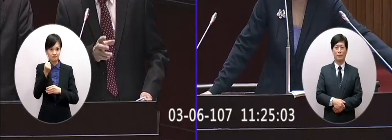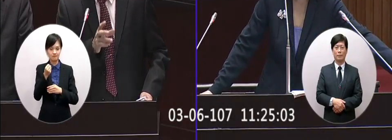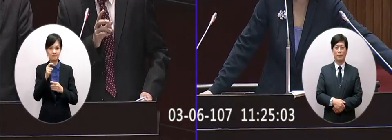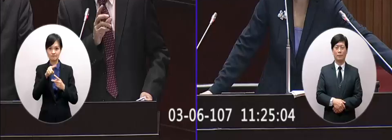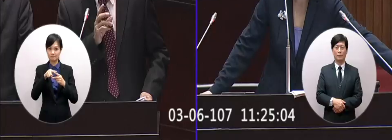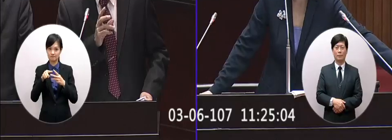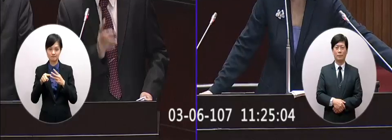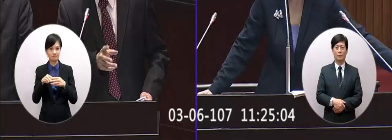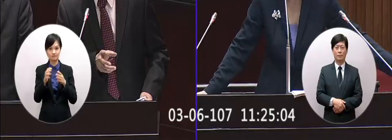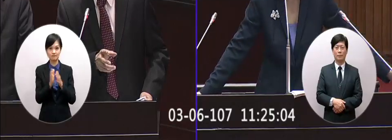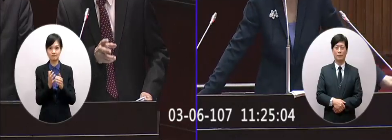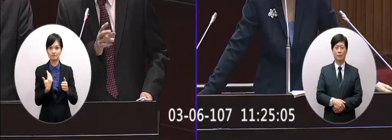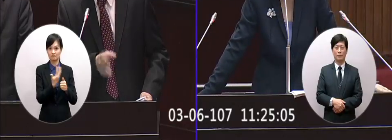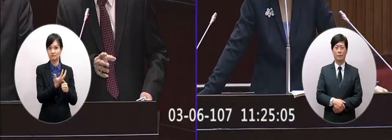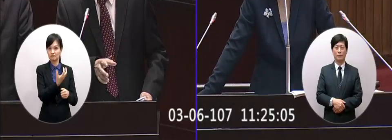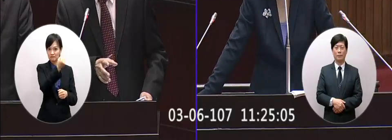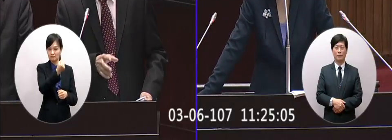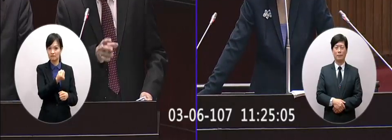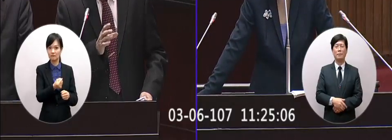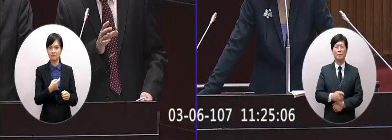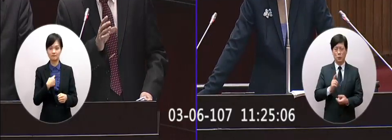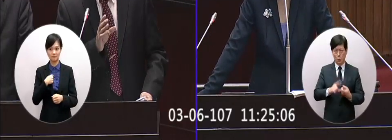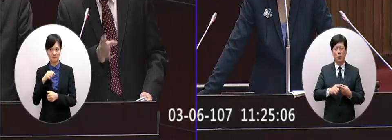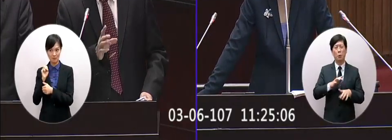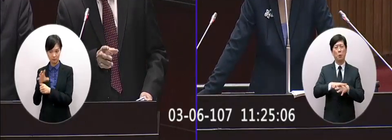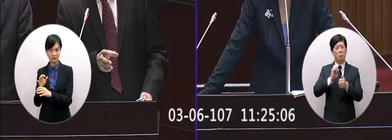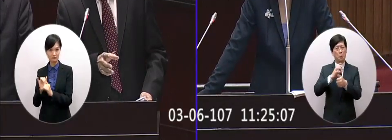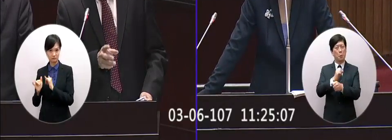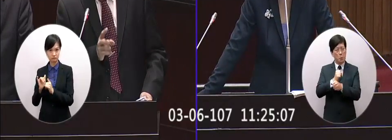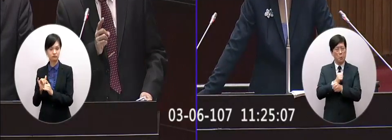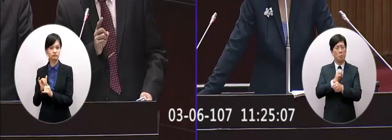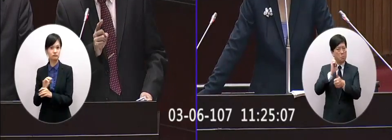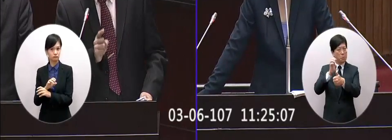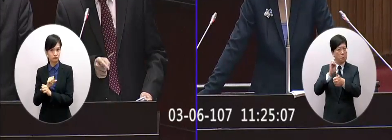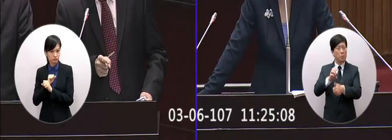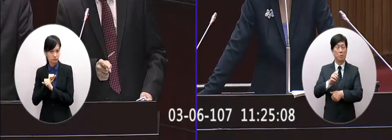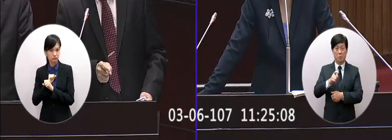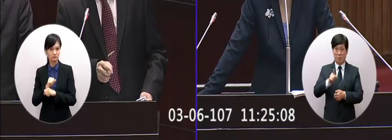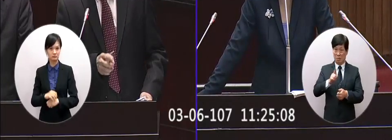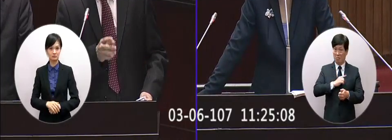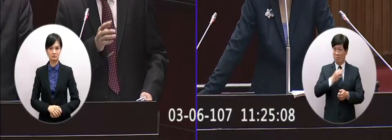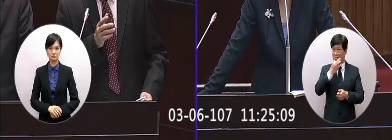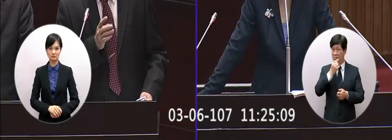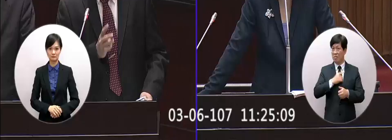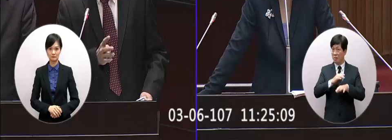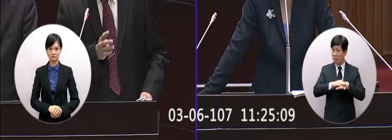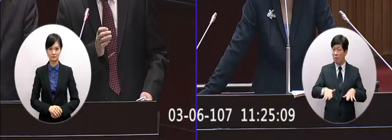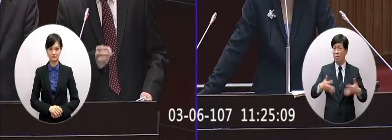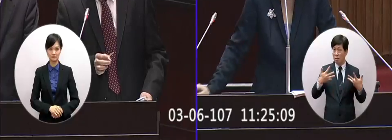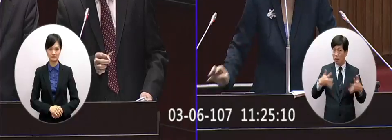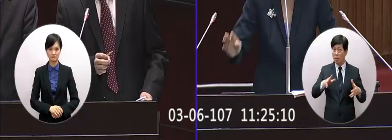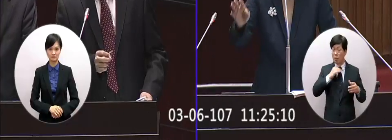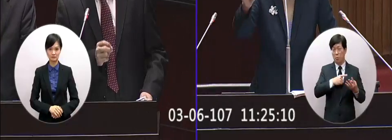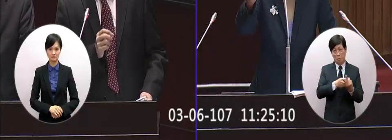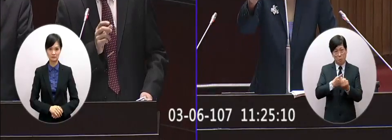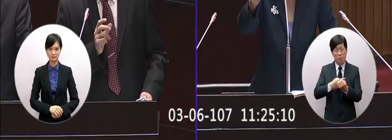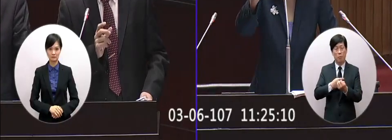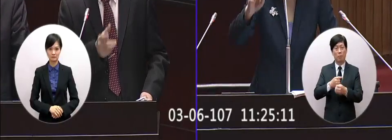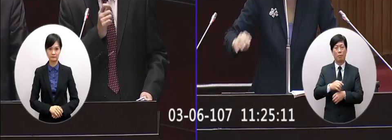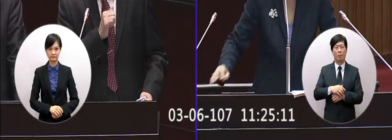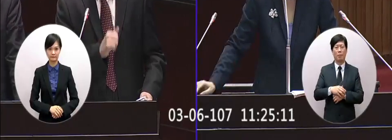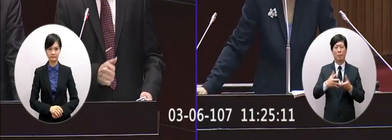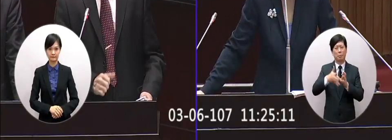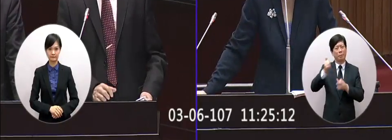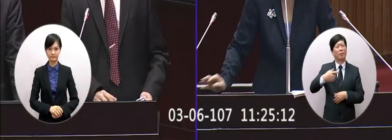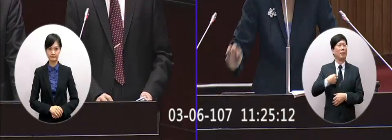提醒我们的产业界。 对啦，你会提醒，然后你会告知大家，为了自己的安全，很多种种的一个因素。好了，部